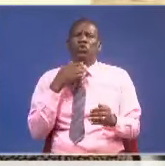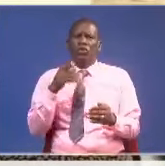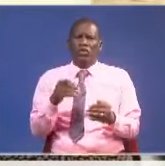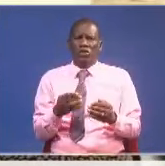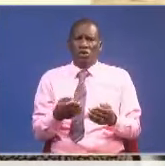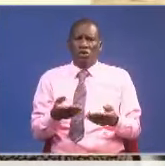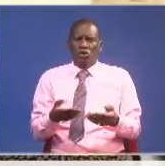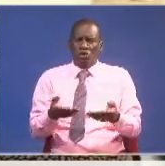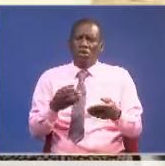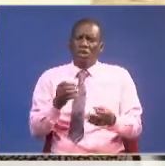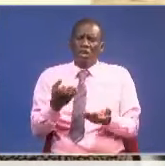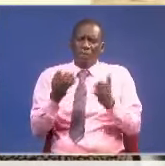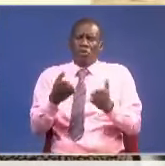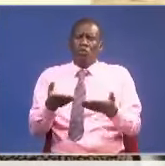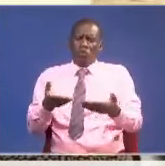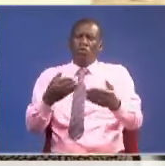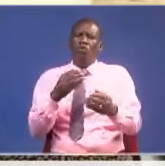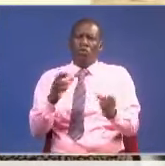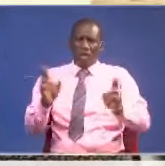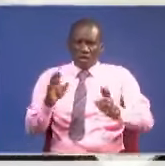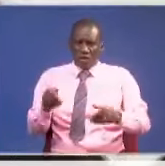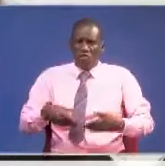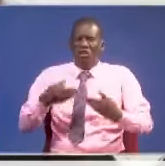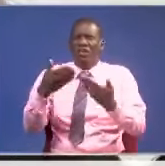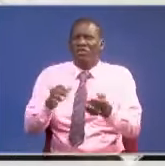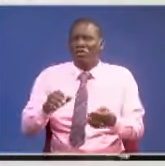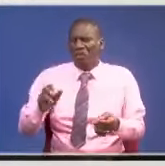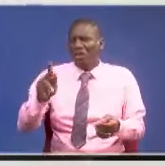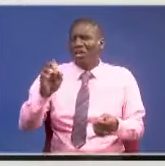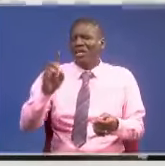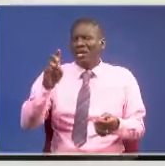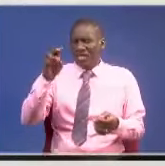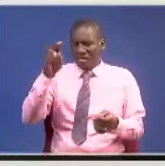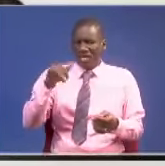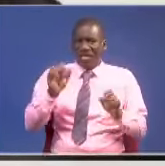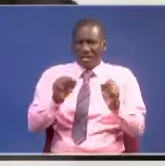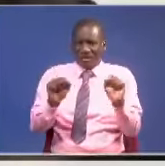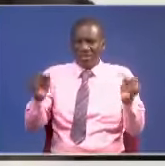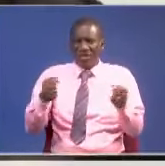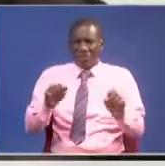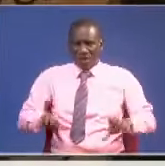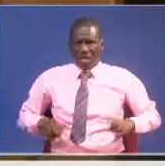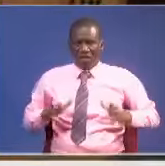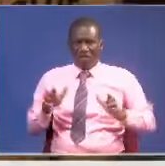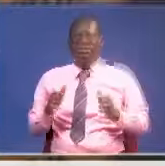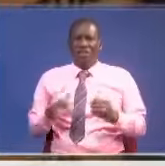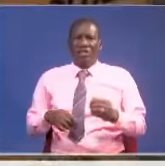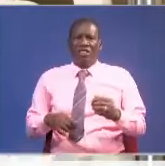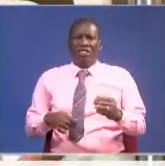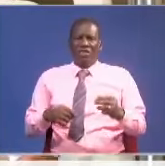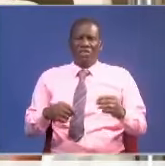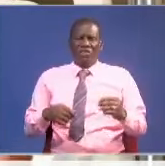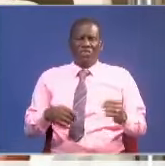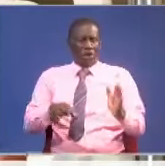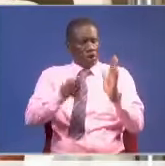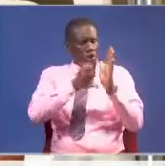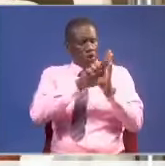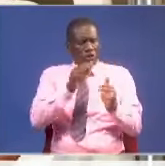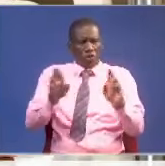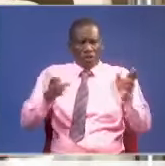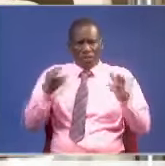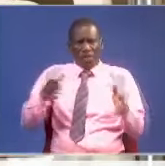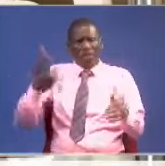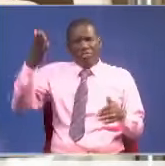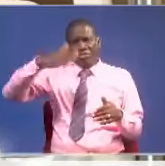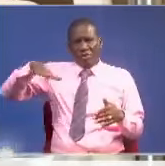willing kukufatia figo anaachiliwa na kupatia na save your life. Hiyo sheria ambayo ishapitishwa